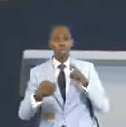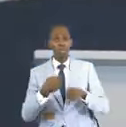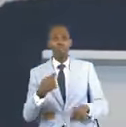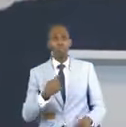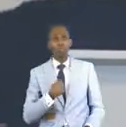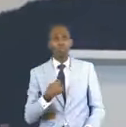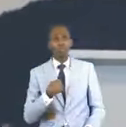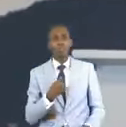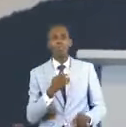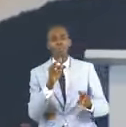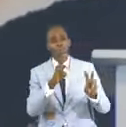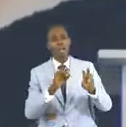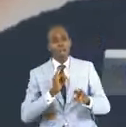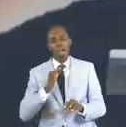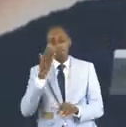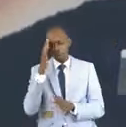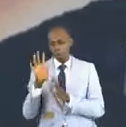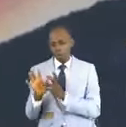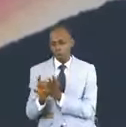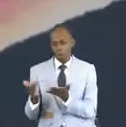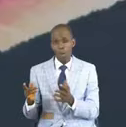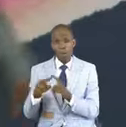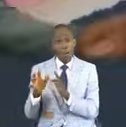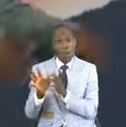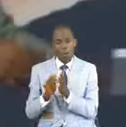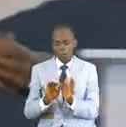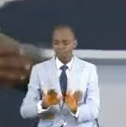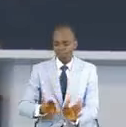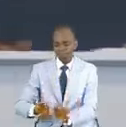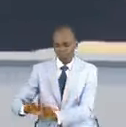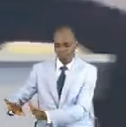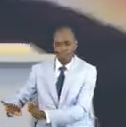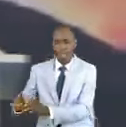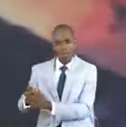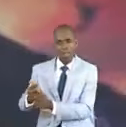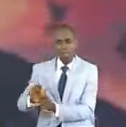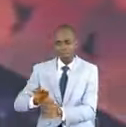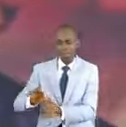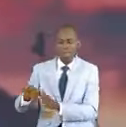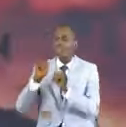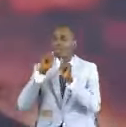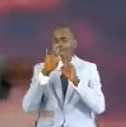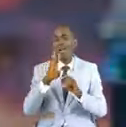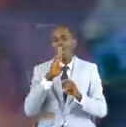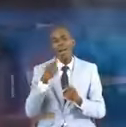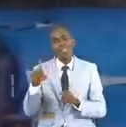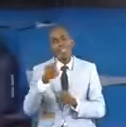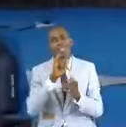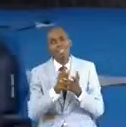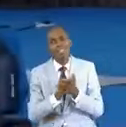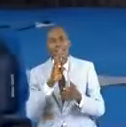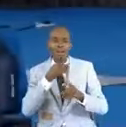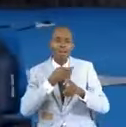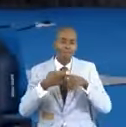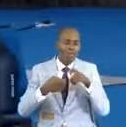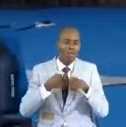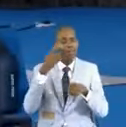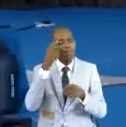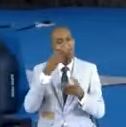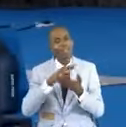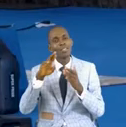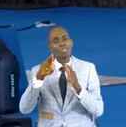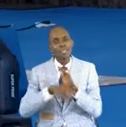ihe dị n'akwụkwọ nsọ. Hapụgodi akwụkwọ nsọ ugbu a, ngọzi na-adịrị ndị a na-akpagbu n'ihi ezi omume. Achọghị m nke ahụ